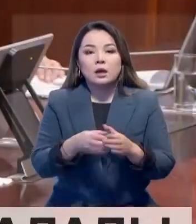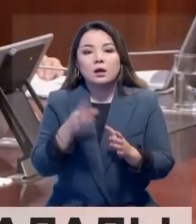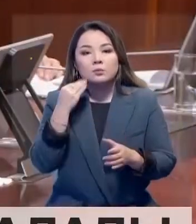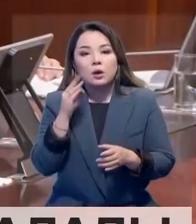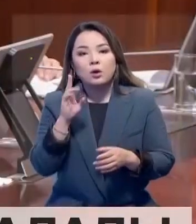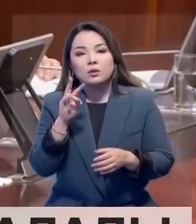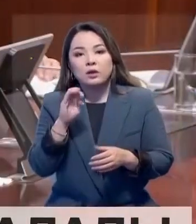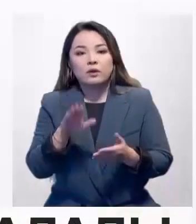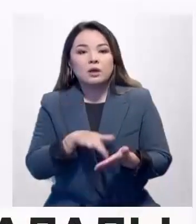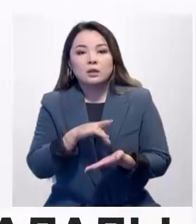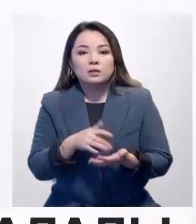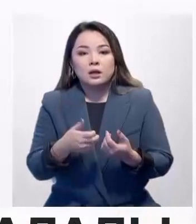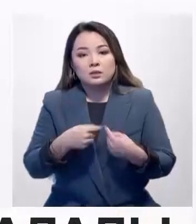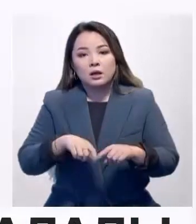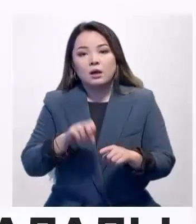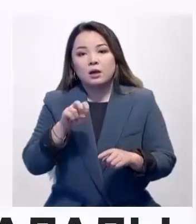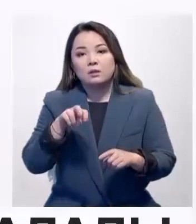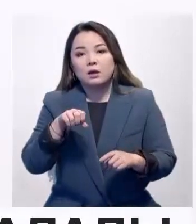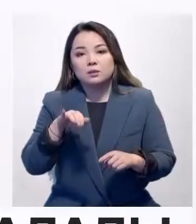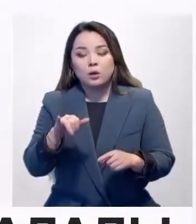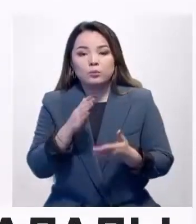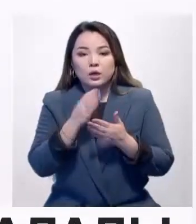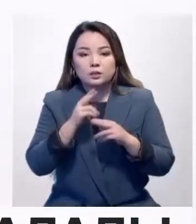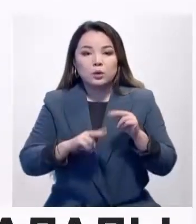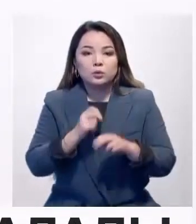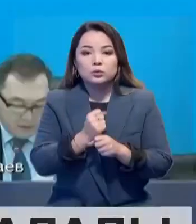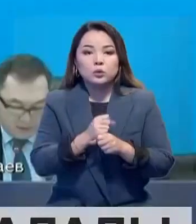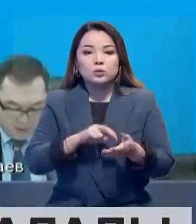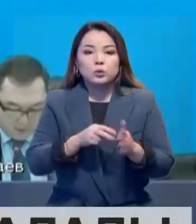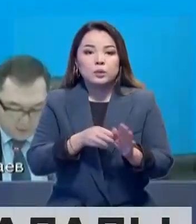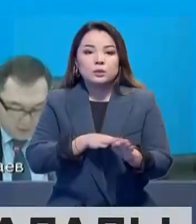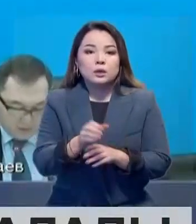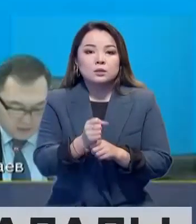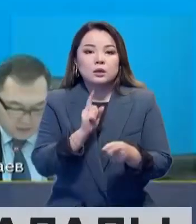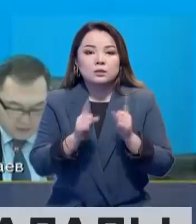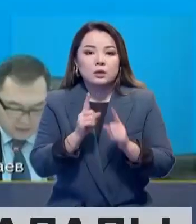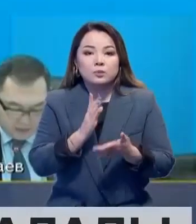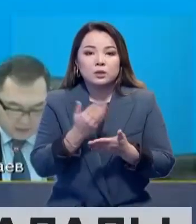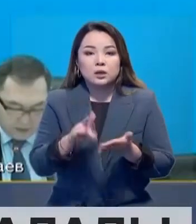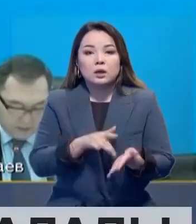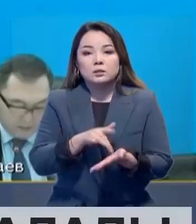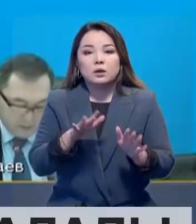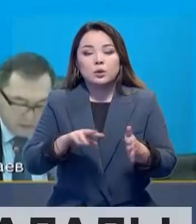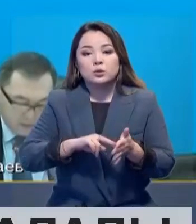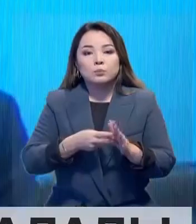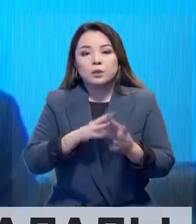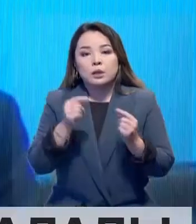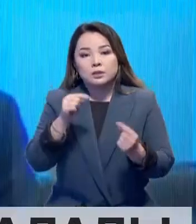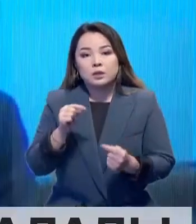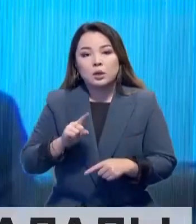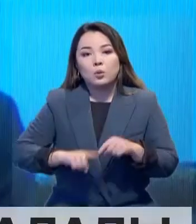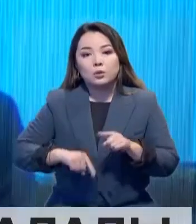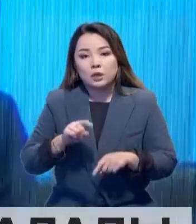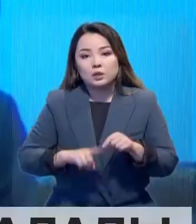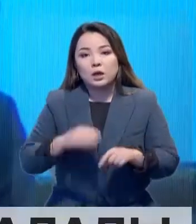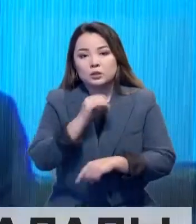және Қонаев қалаларының арасында Алатау шаһарының құрылысы жобасын іске асыру мәселелері талқыланды. Шаһар жоспарға сәйкес отандық